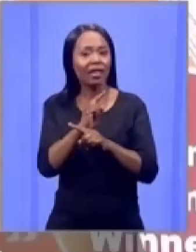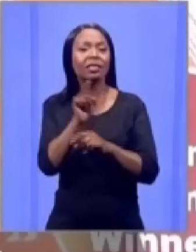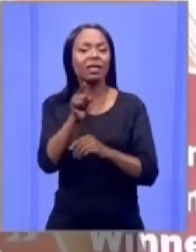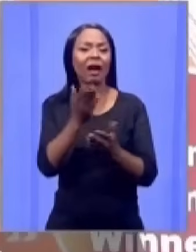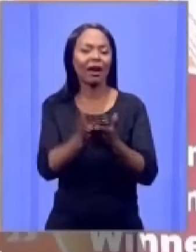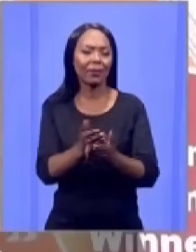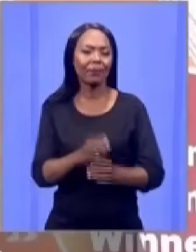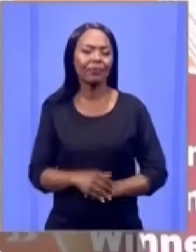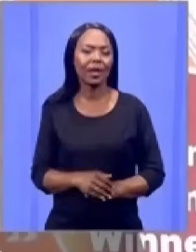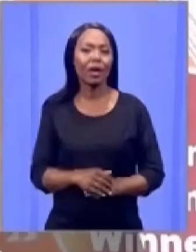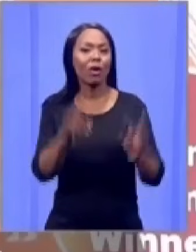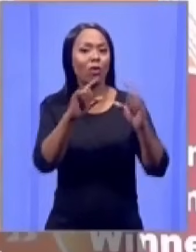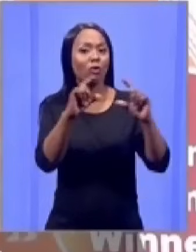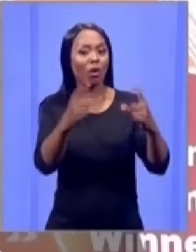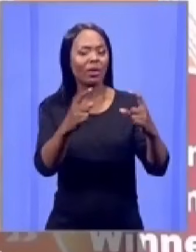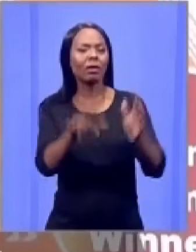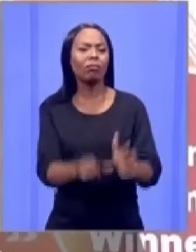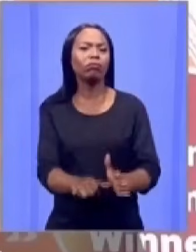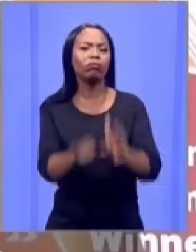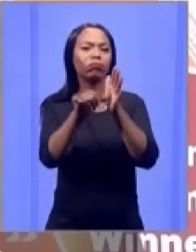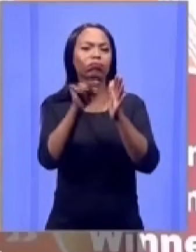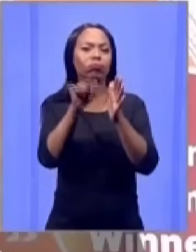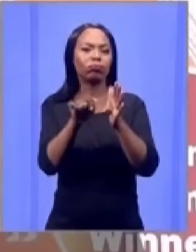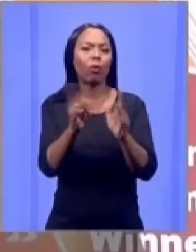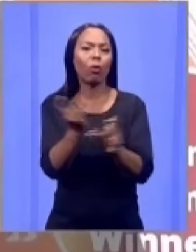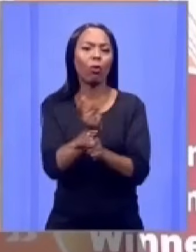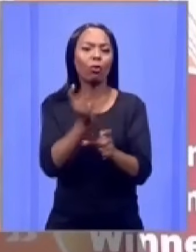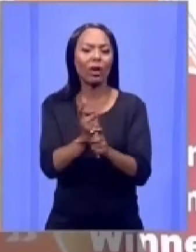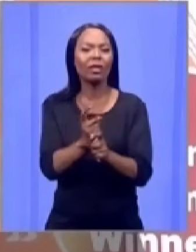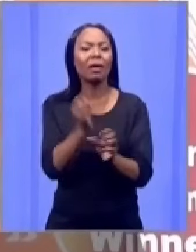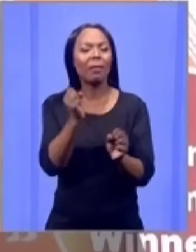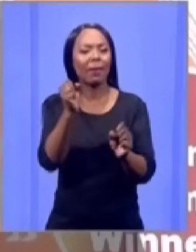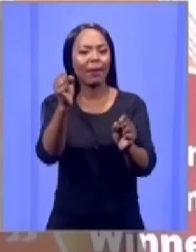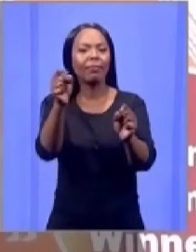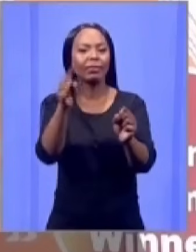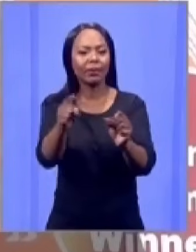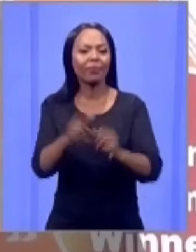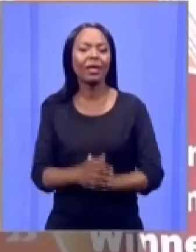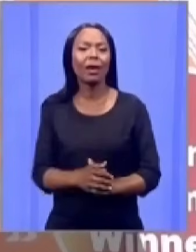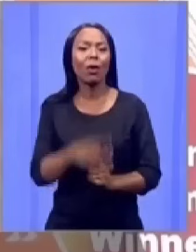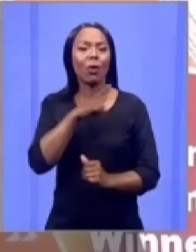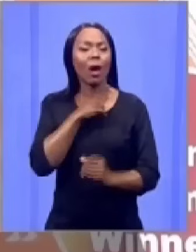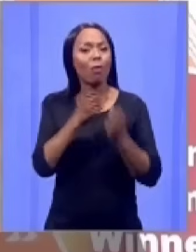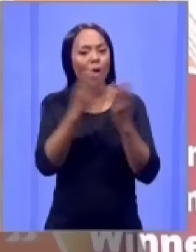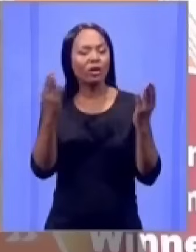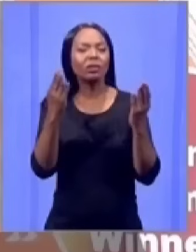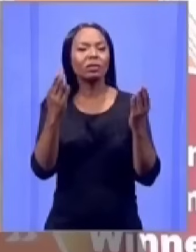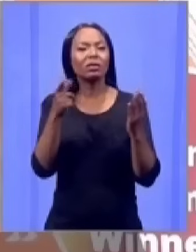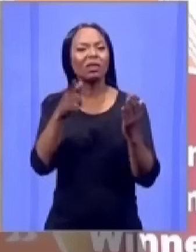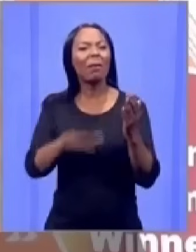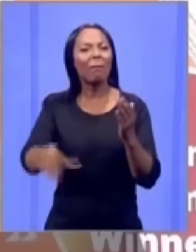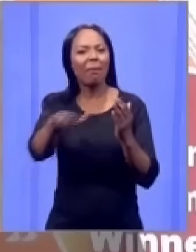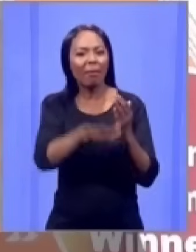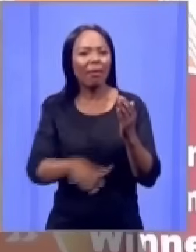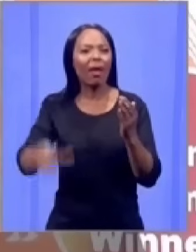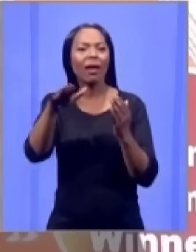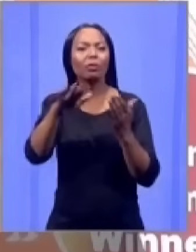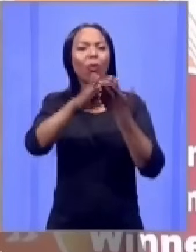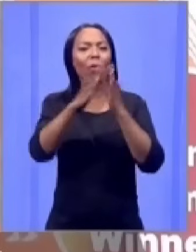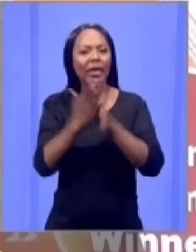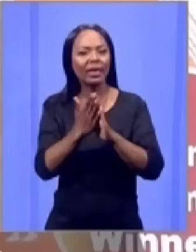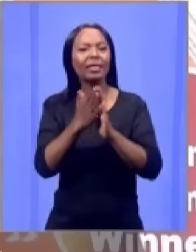Komiti e botlhokwa thata gore tsere nako gore e feleletse e le teng. Go na le mafelo a mantsi a e leng gore di-communities